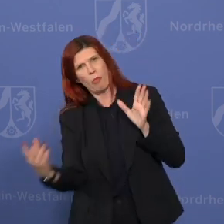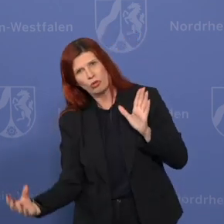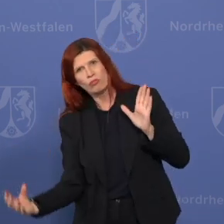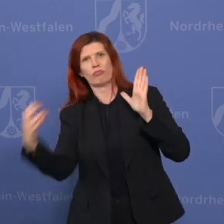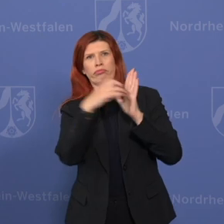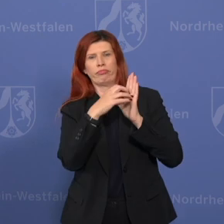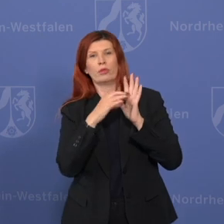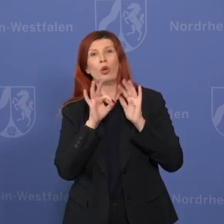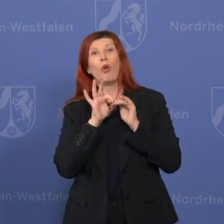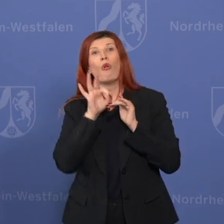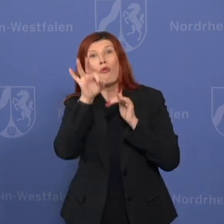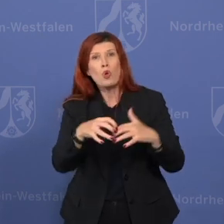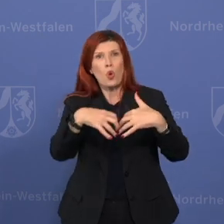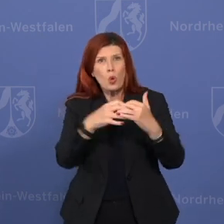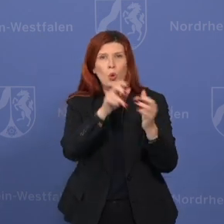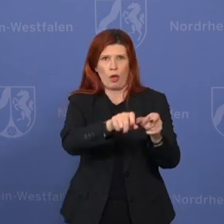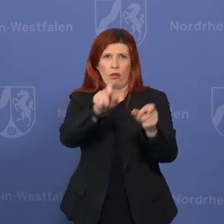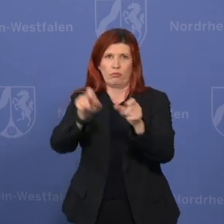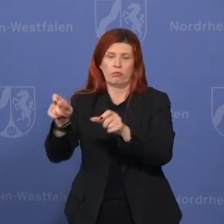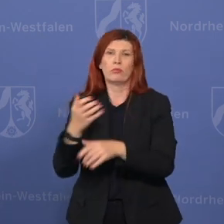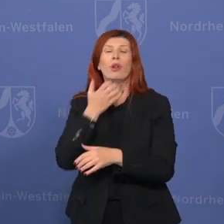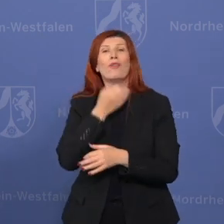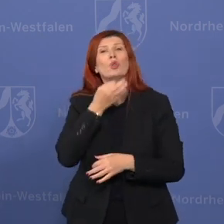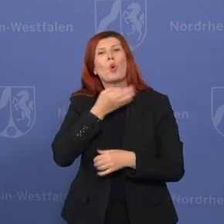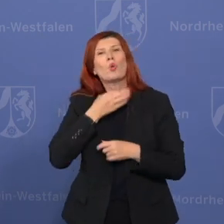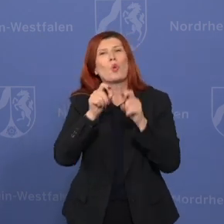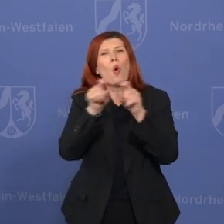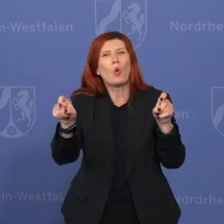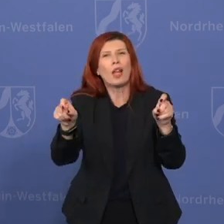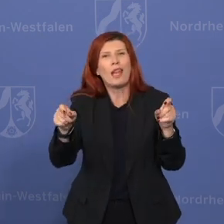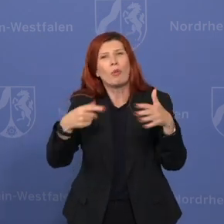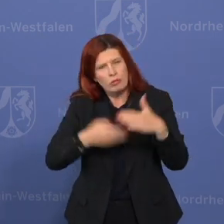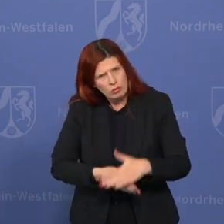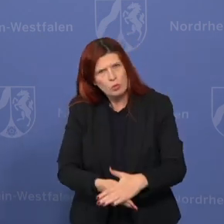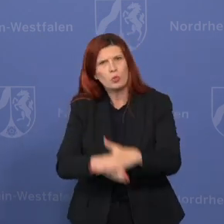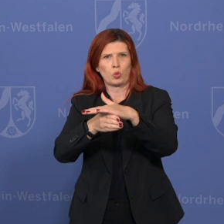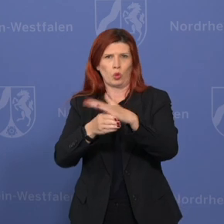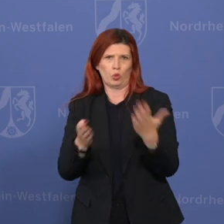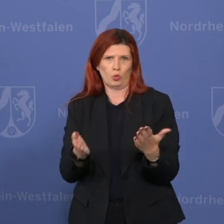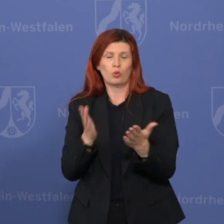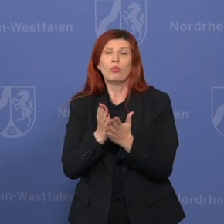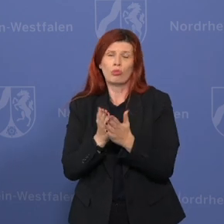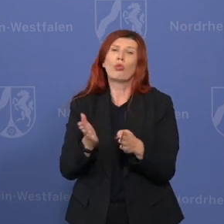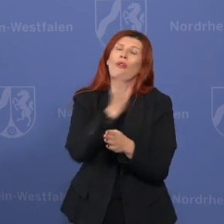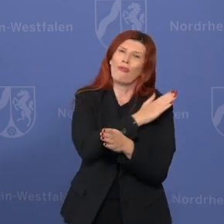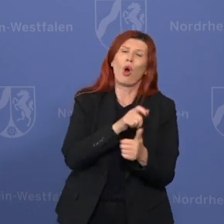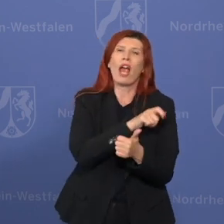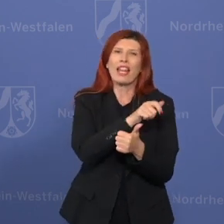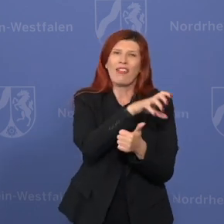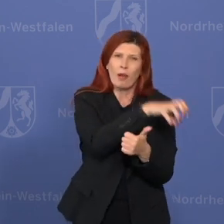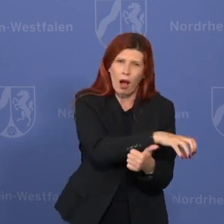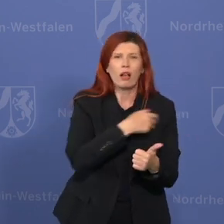eine weitere wichtige Verbesserung für junge Unternehmen auf den Weg, die wir bereits durch das aufgestockte Programm der NRW Bank und das